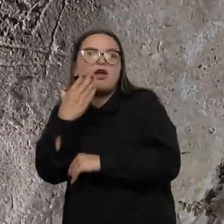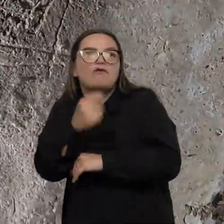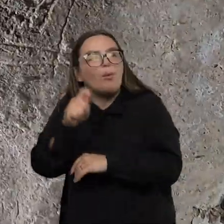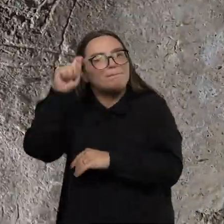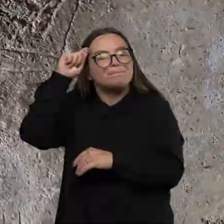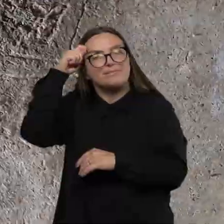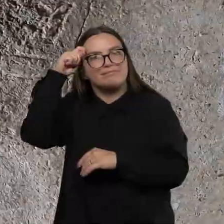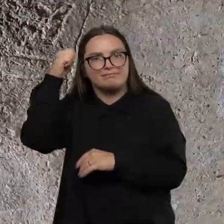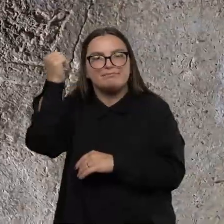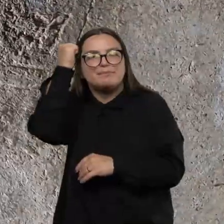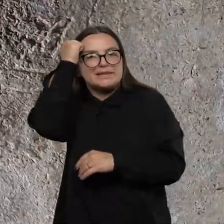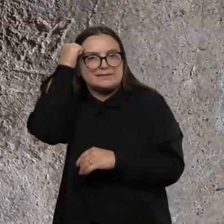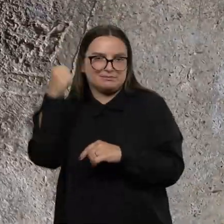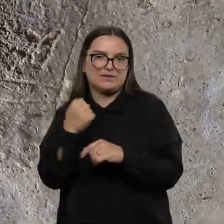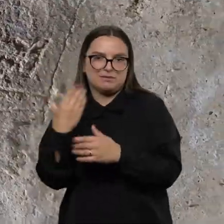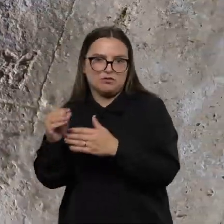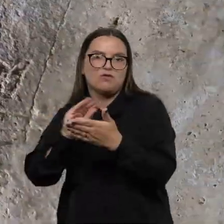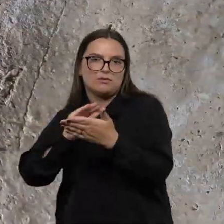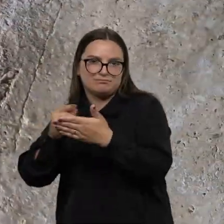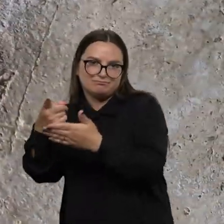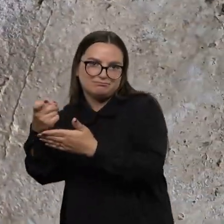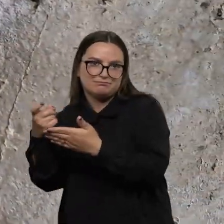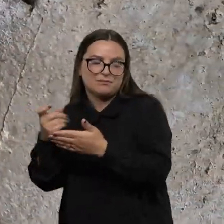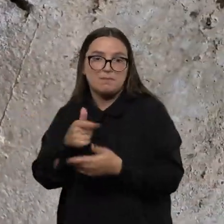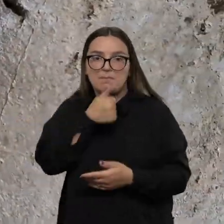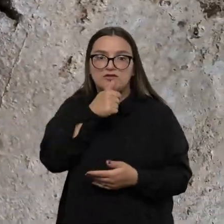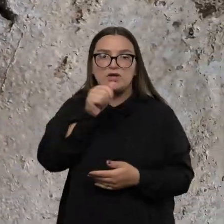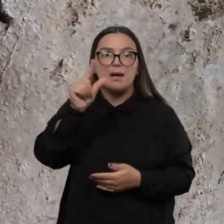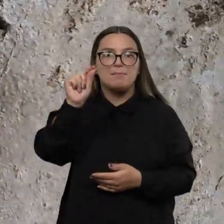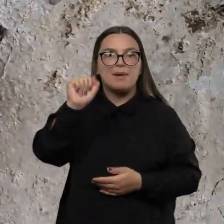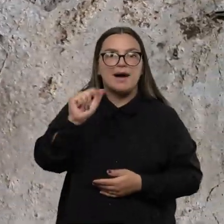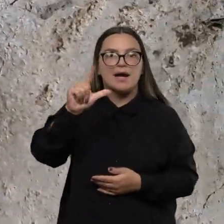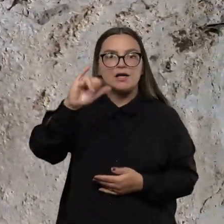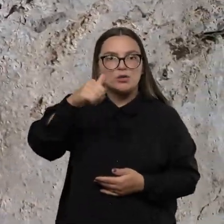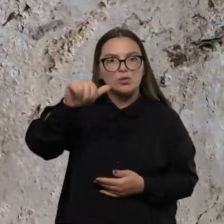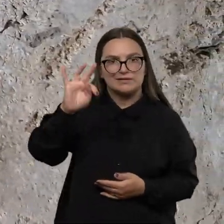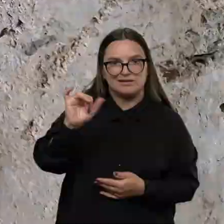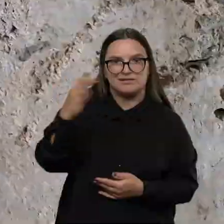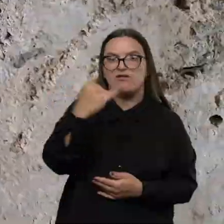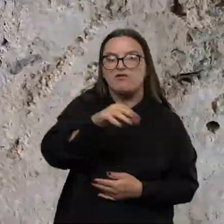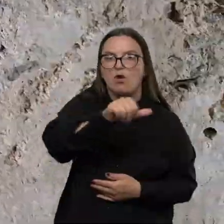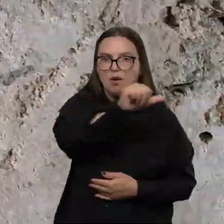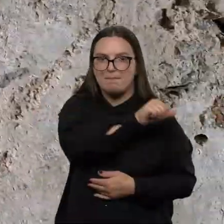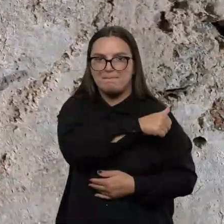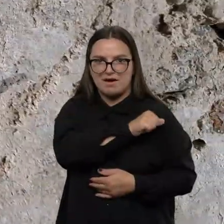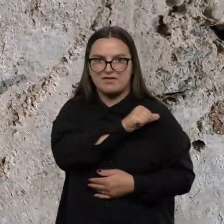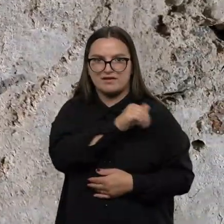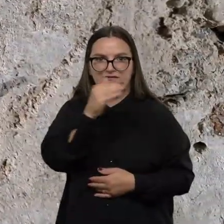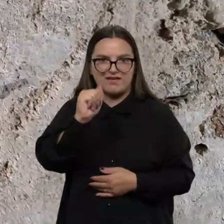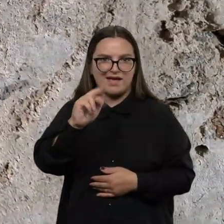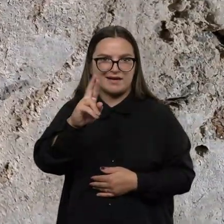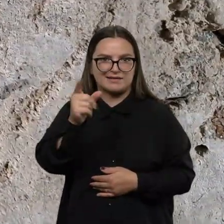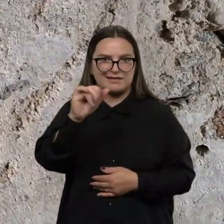tarkim, jeigu imsime Paliučio pavardę, ar ne, įrašytą, tai Paliutis